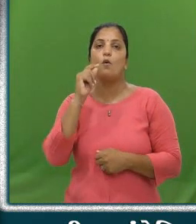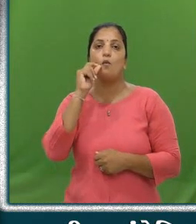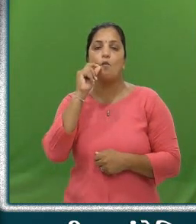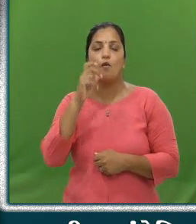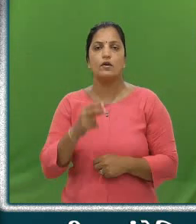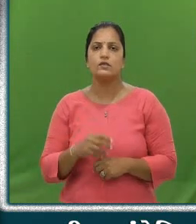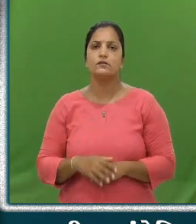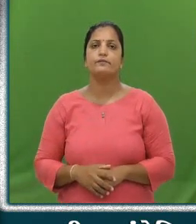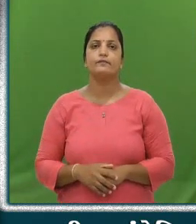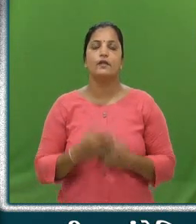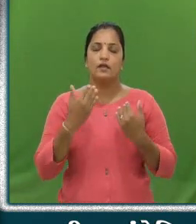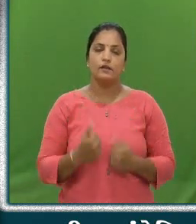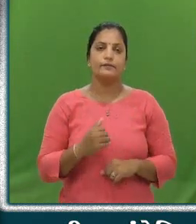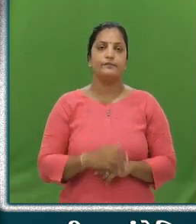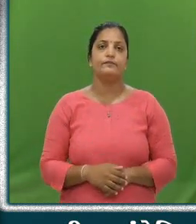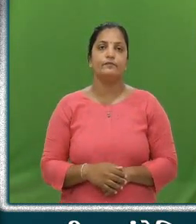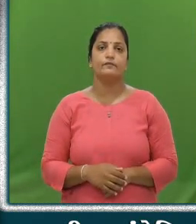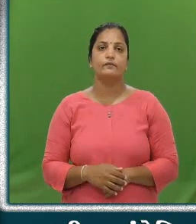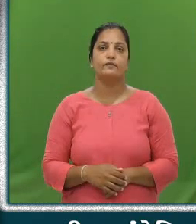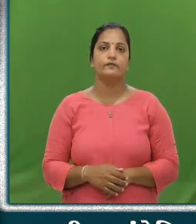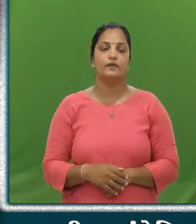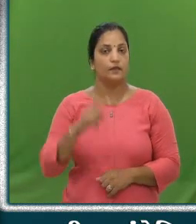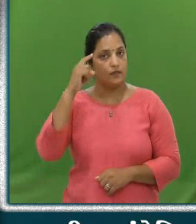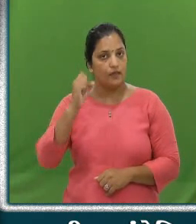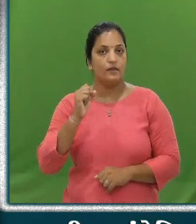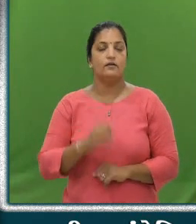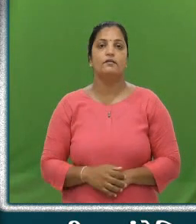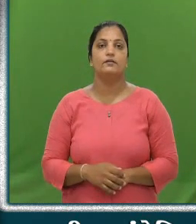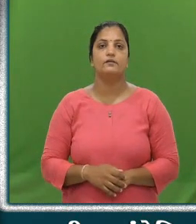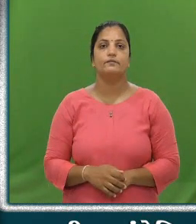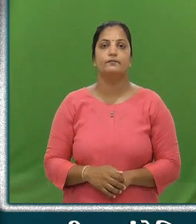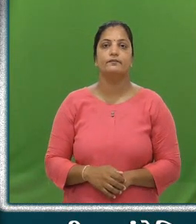પુરુષ જ જવાબદાર છે એ વાત આપણે ધ્યાનમાં રાખવાની છે